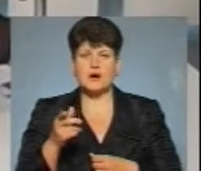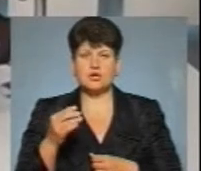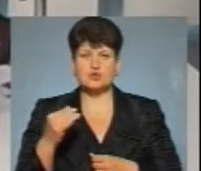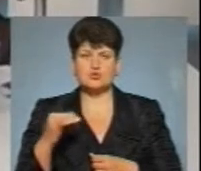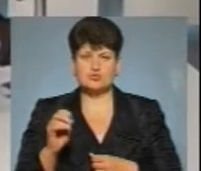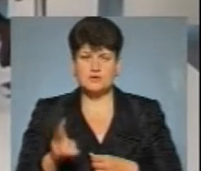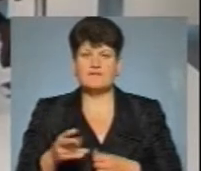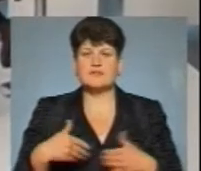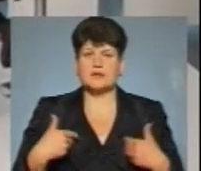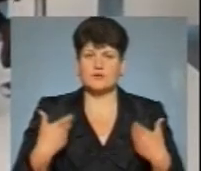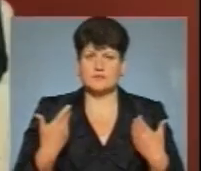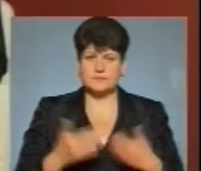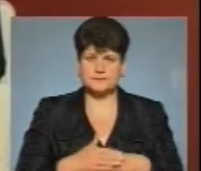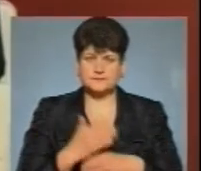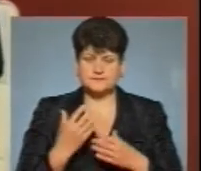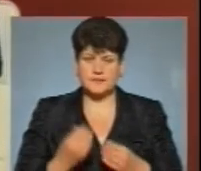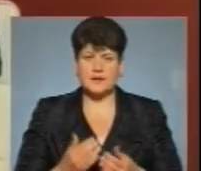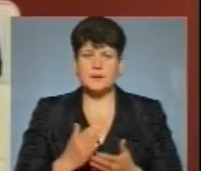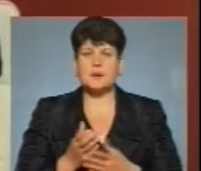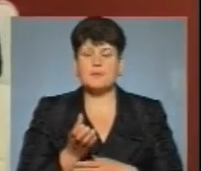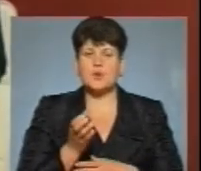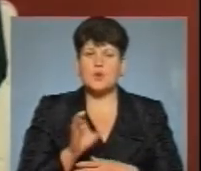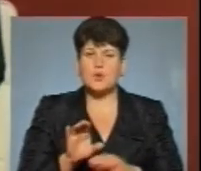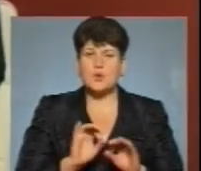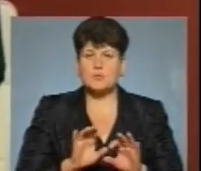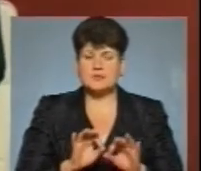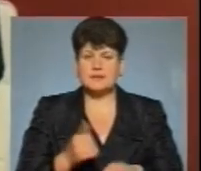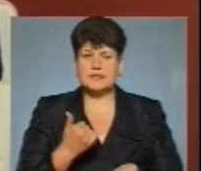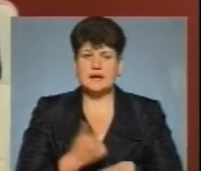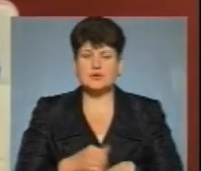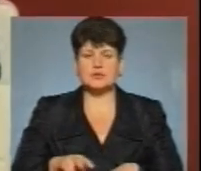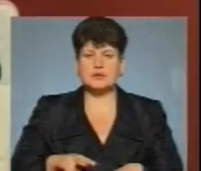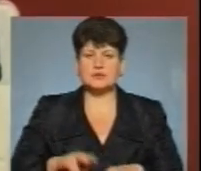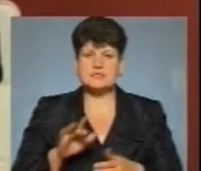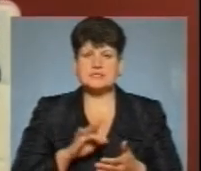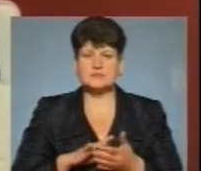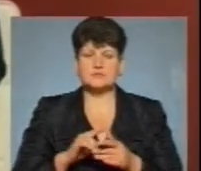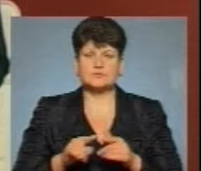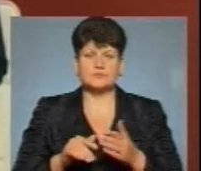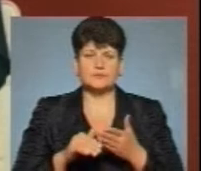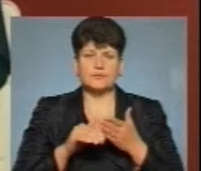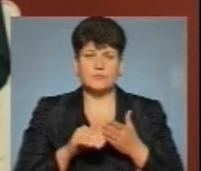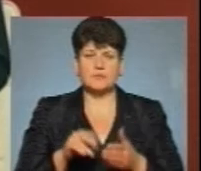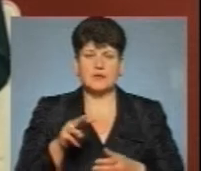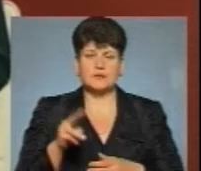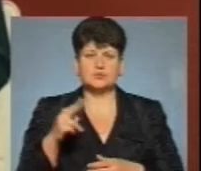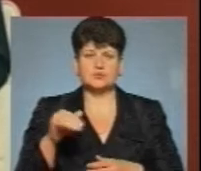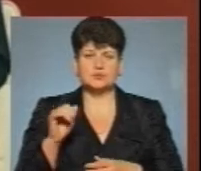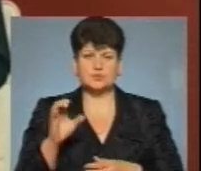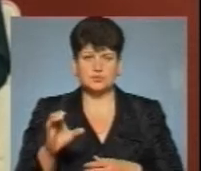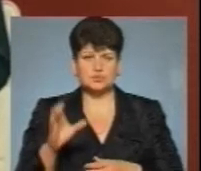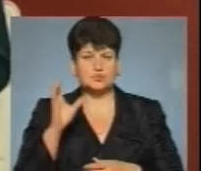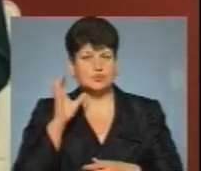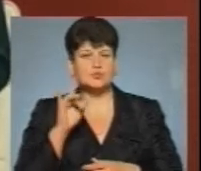дня. І маємо коментар генерального директора Центру екстреної медичної допомоги Михайла Джуса. Давайте послухаємо, що він